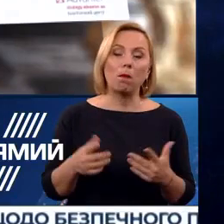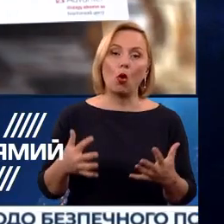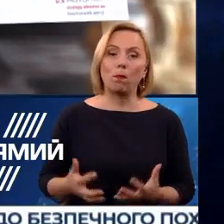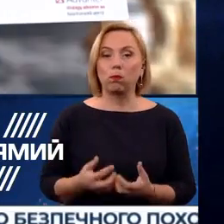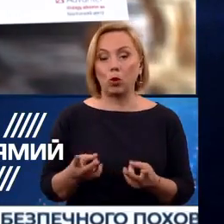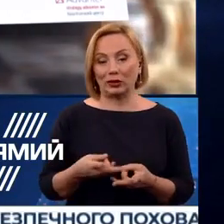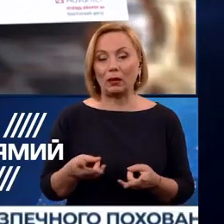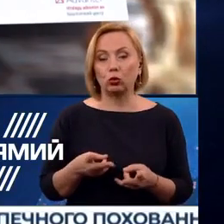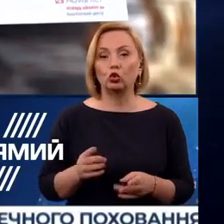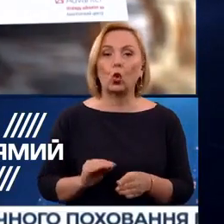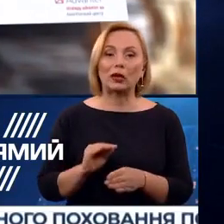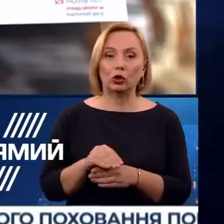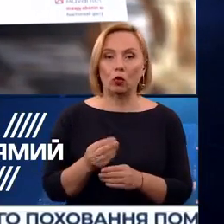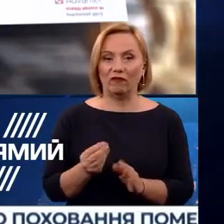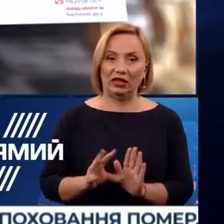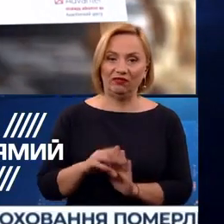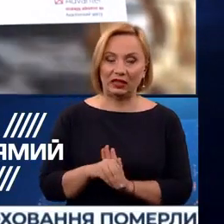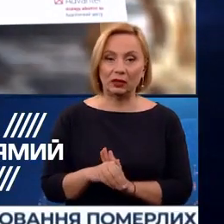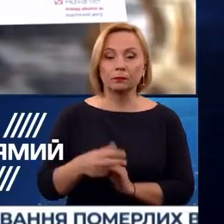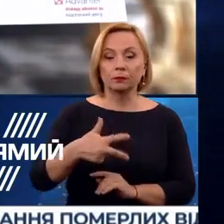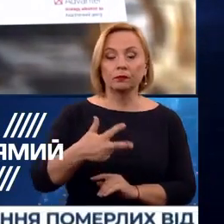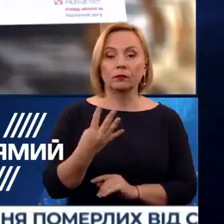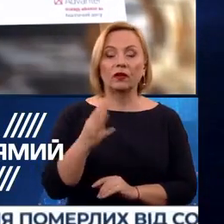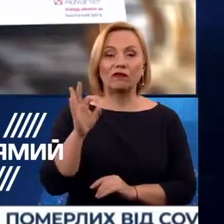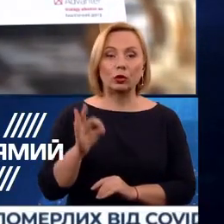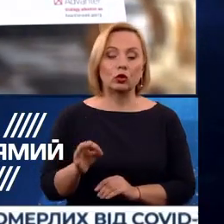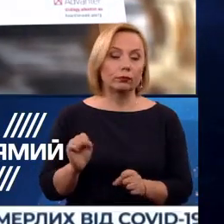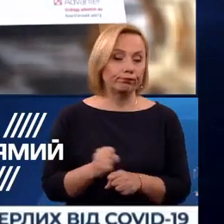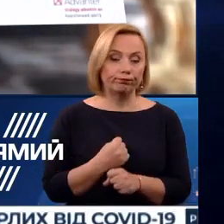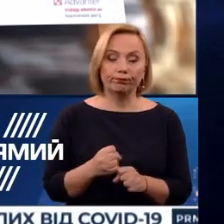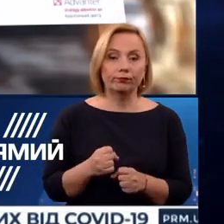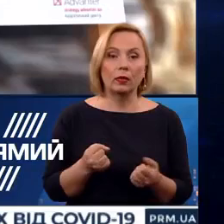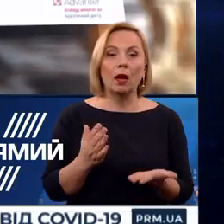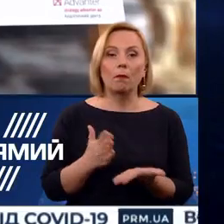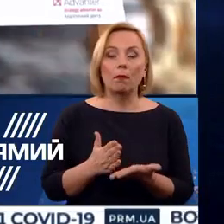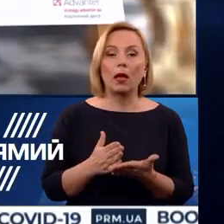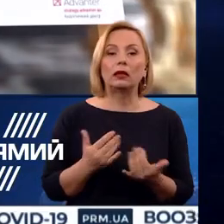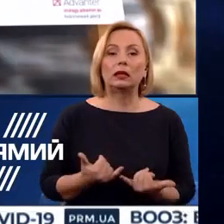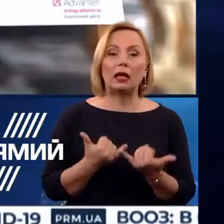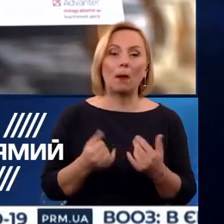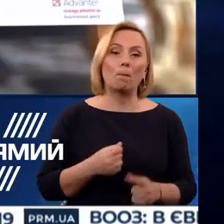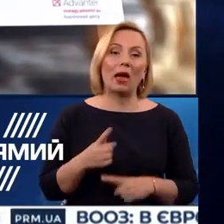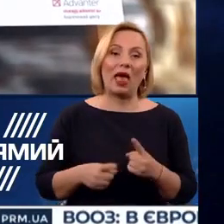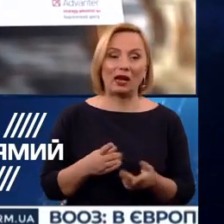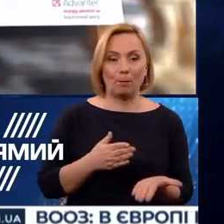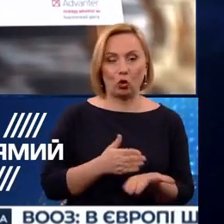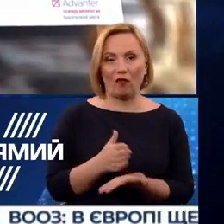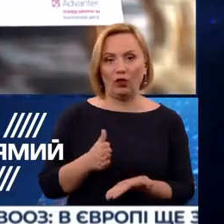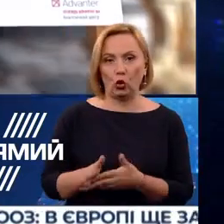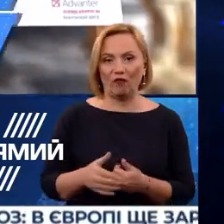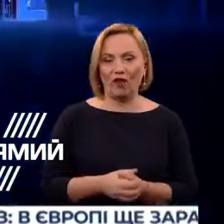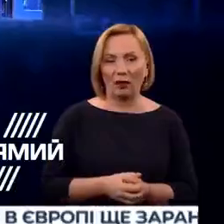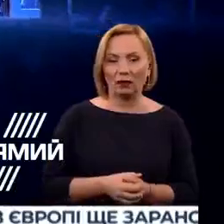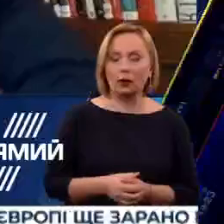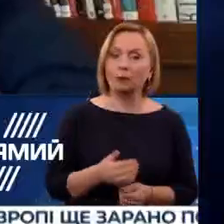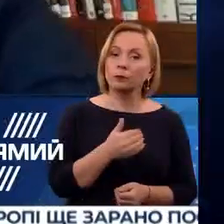додаткових інвестицій. Крім того, 34% взагалі не мають можливості для перепрофілювання. Пане Олеже, тут я хочу у